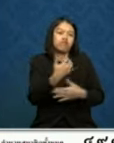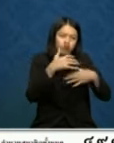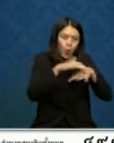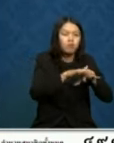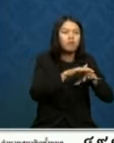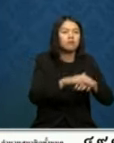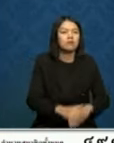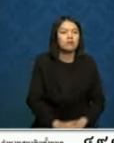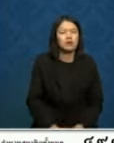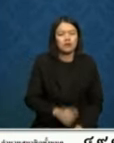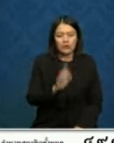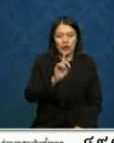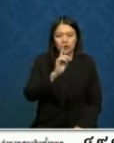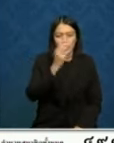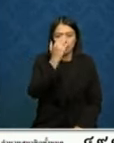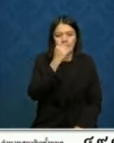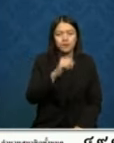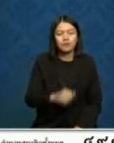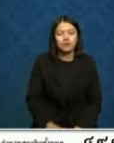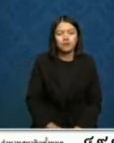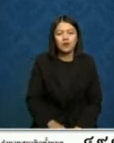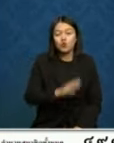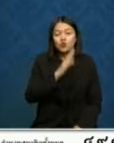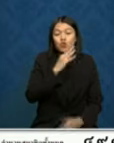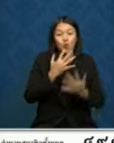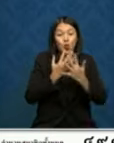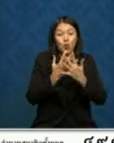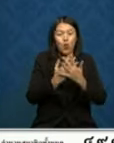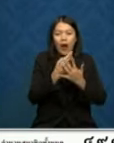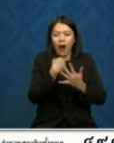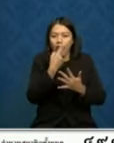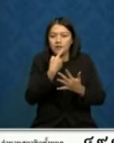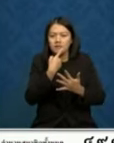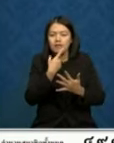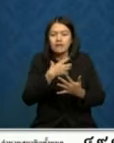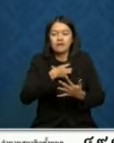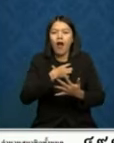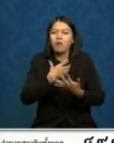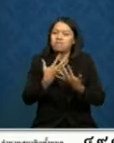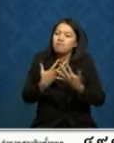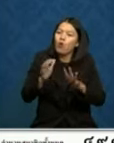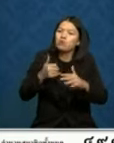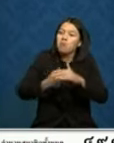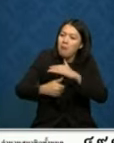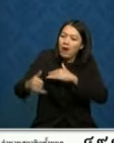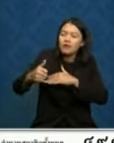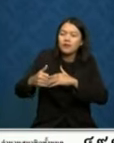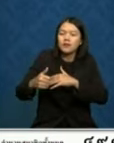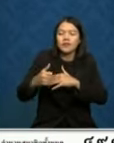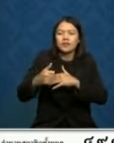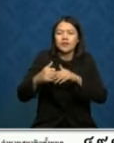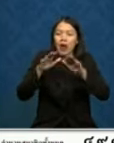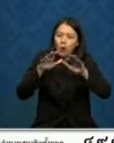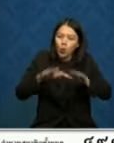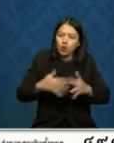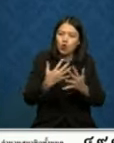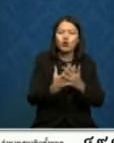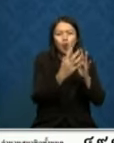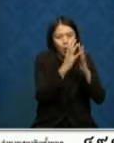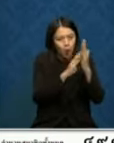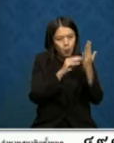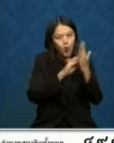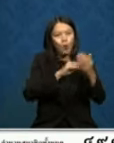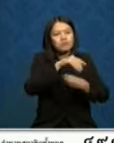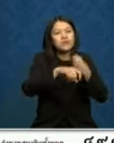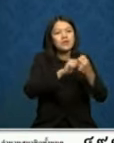โดยมีเงื่อนไขนะคะท่านประธานว่าหากผู้ต้องขังคนใดค่ะที่อยากจะได้รับการอภัยโทษจะต้องผ่านการอบรมหลักสูตรเศรษฐกิจ